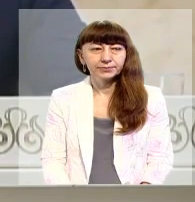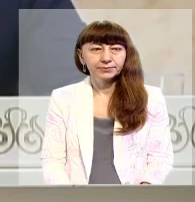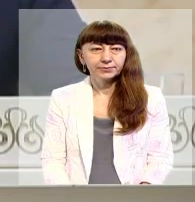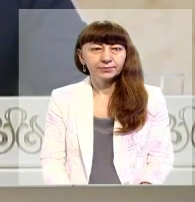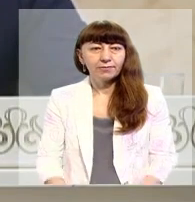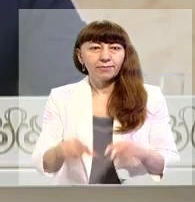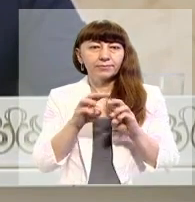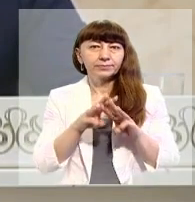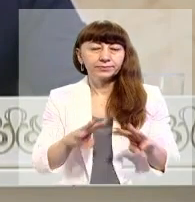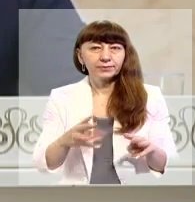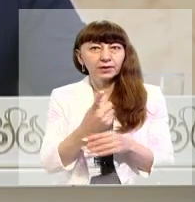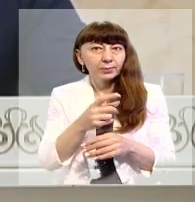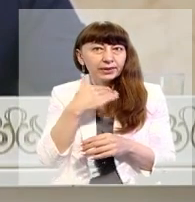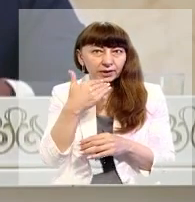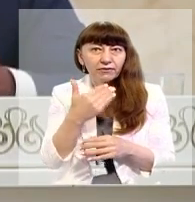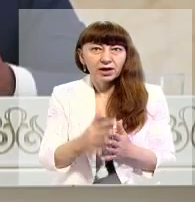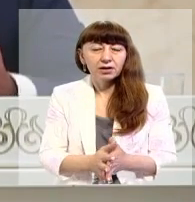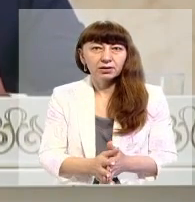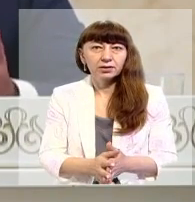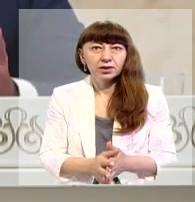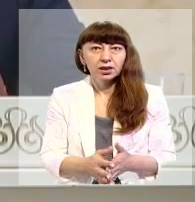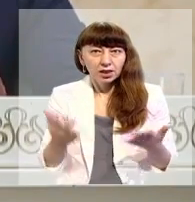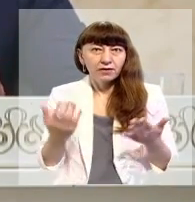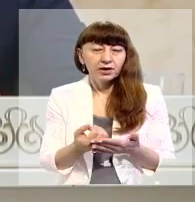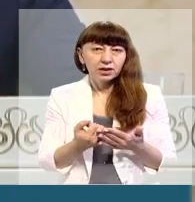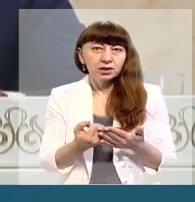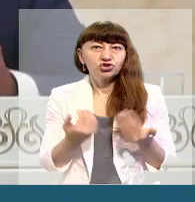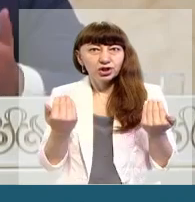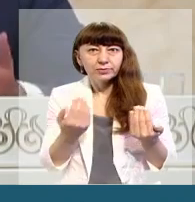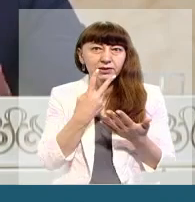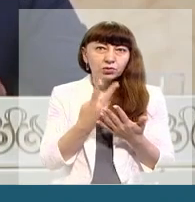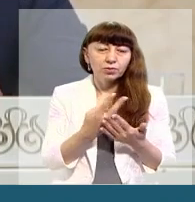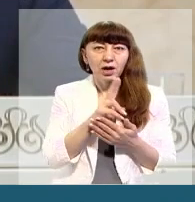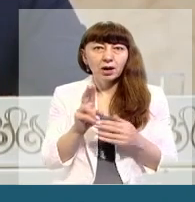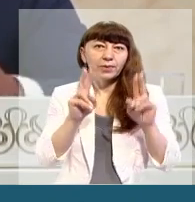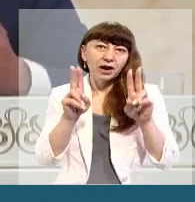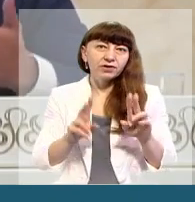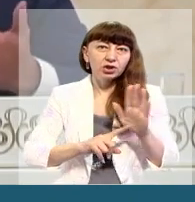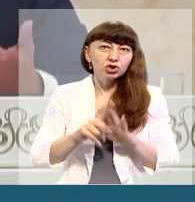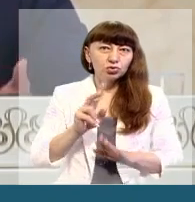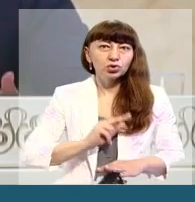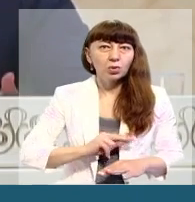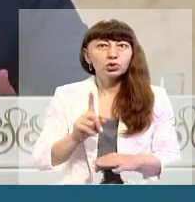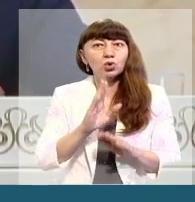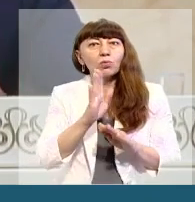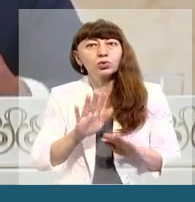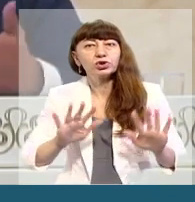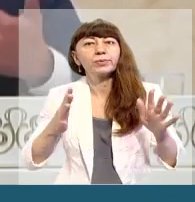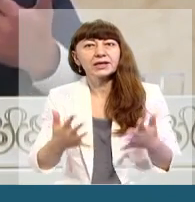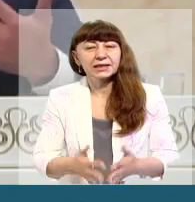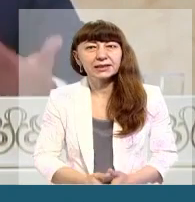Наш министр вот об этом же и говорила, что давайте мы сейчас посмотрим, как эти правила начнут действовать, что будет